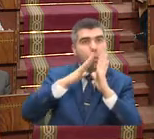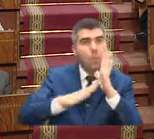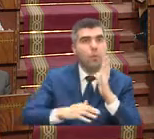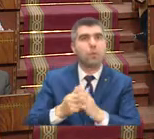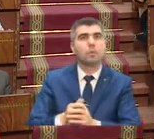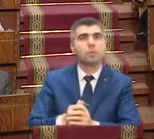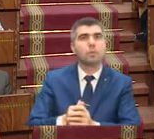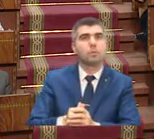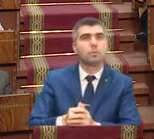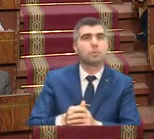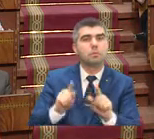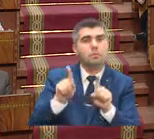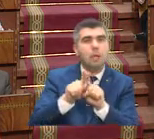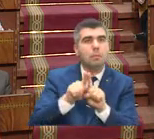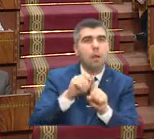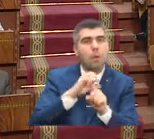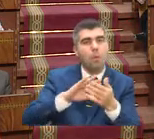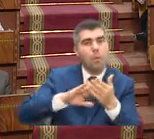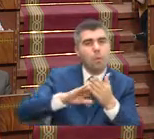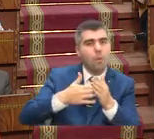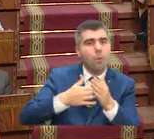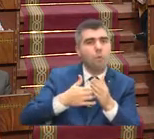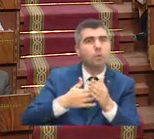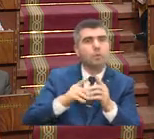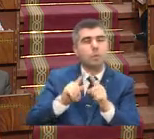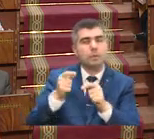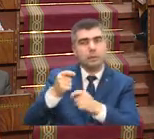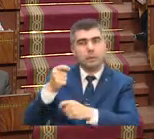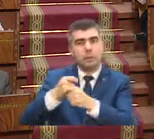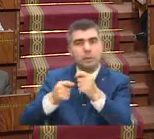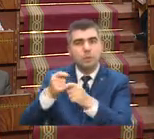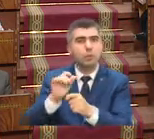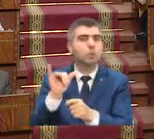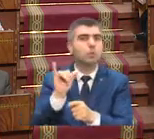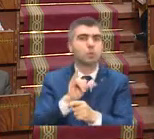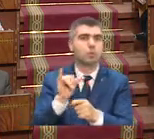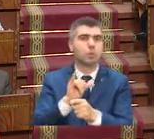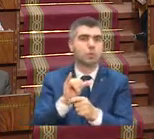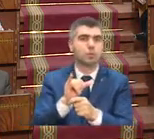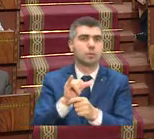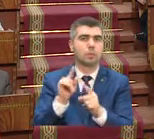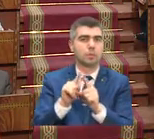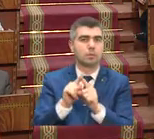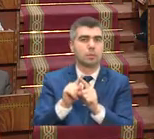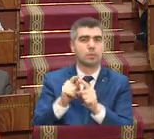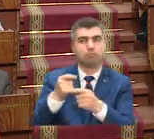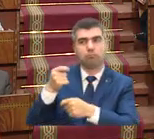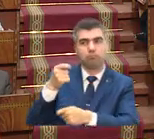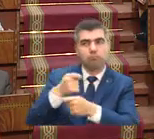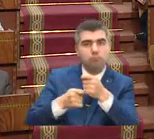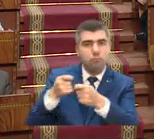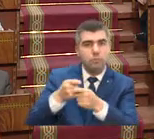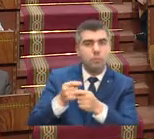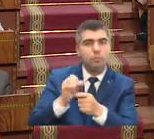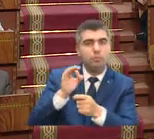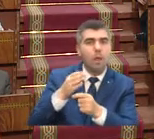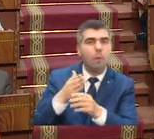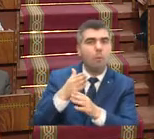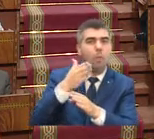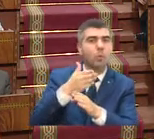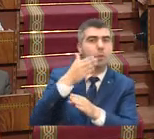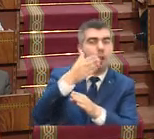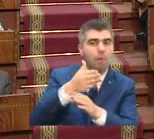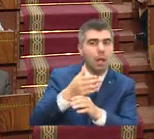شأن الاستثمار كيشوفوا ما هي الآثار على القدرة الشرائية وما هي الآثار على